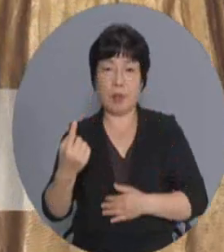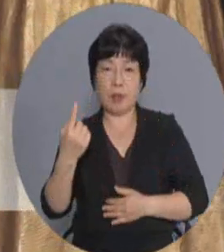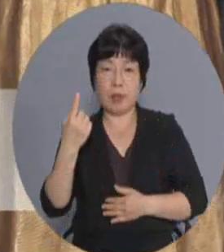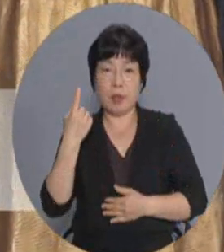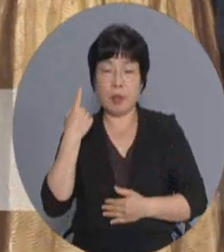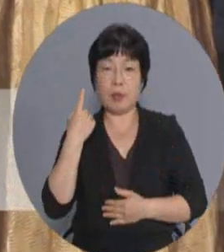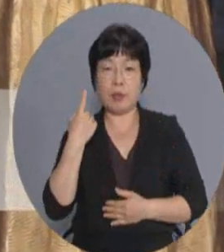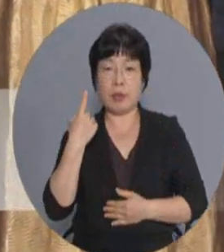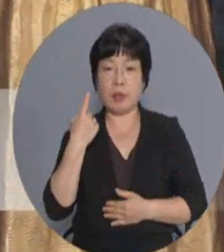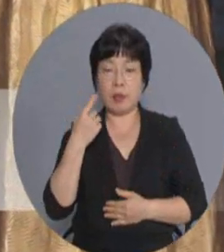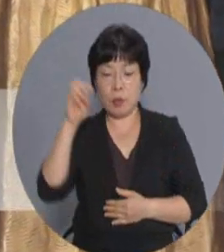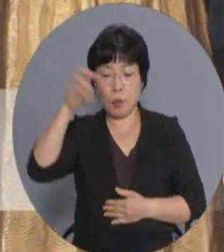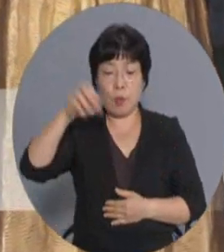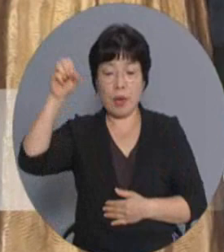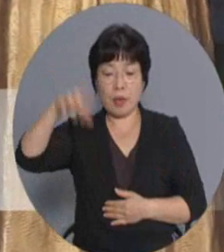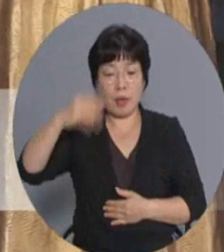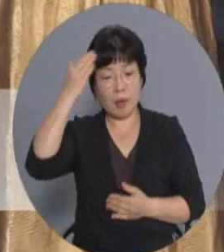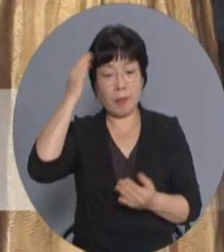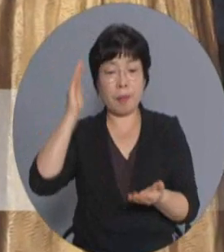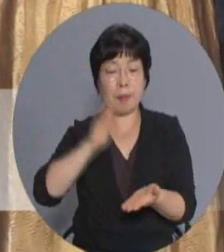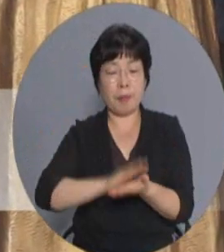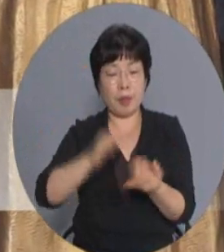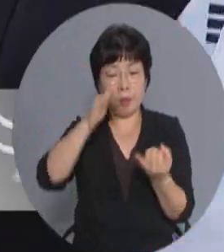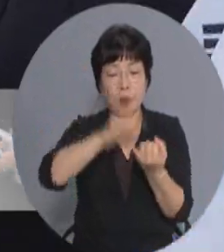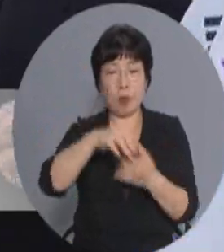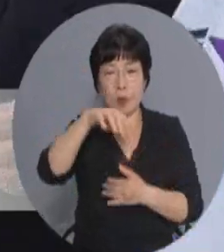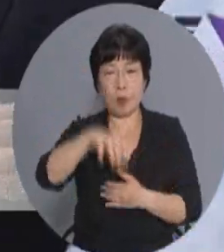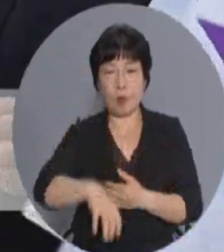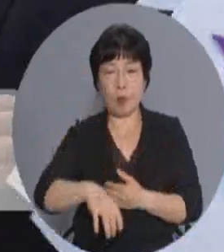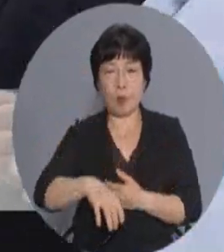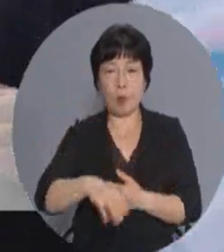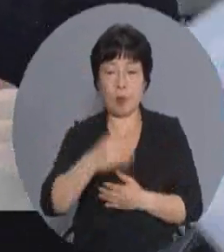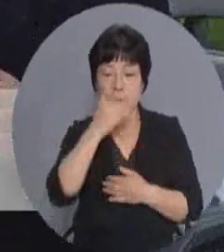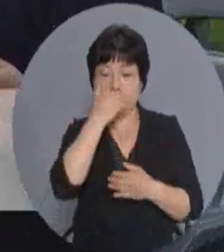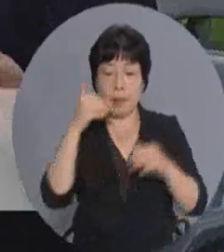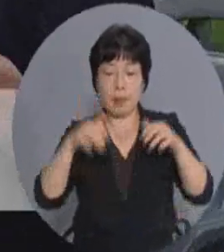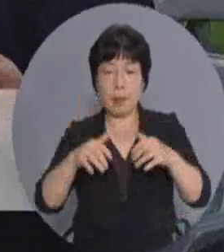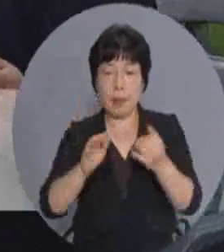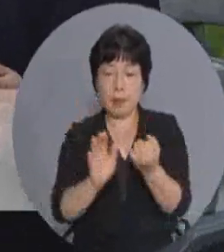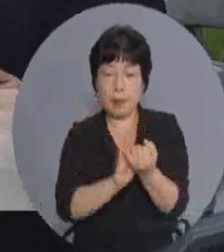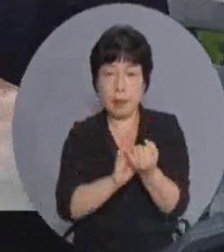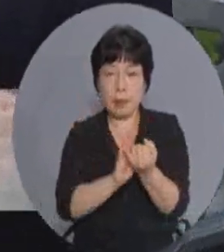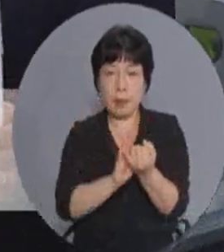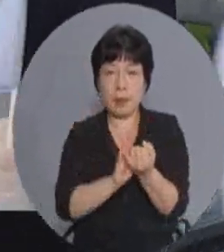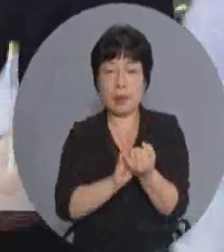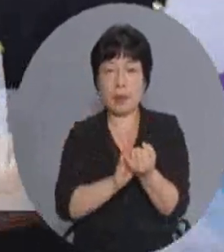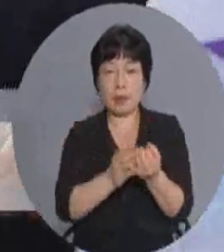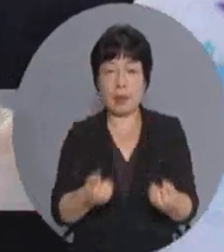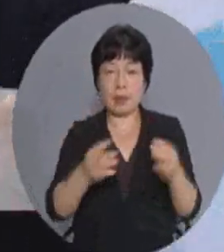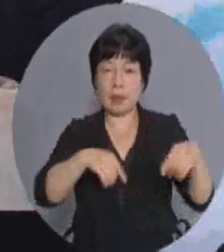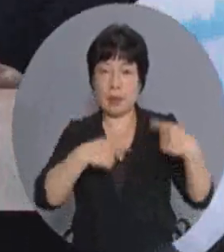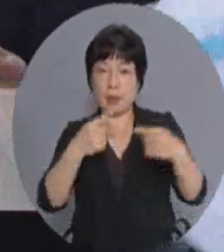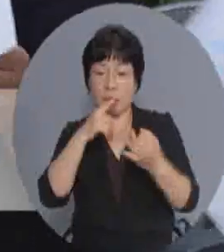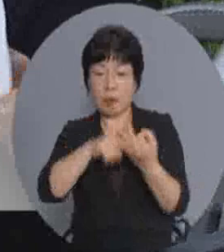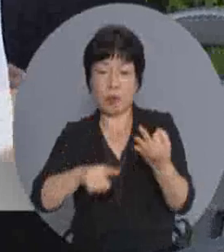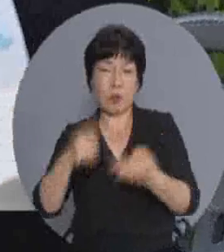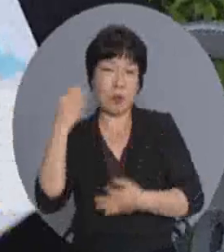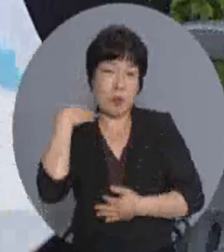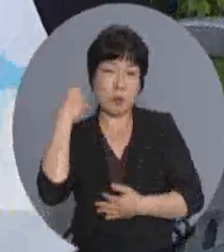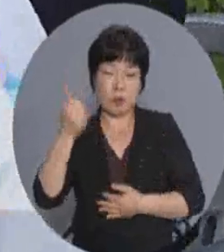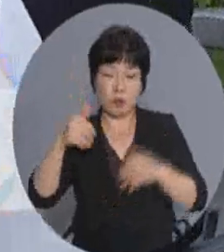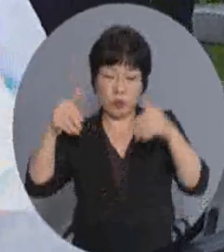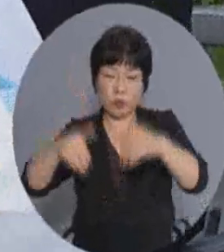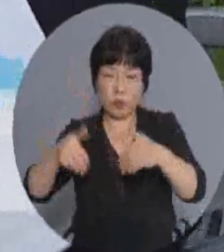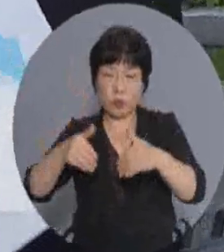권 의원은 어제 광양 평화의 소녀상 앞에서 열린 위안부 기름식 수요 시위에 참석해 최근 윤성열 정부의 굴종